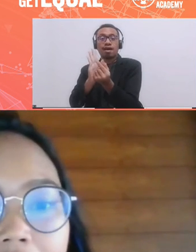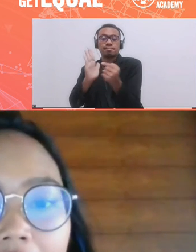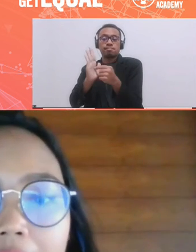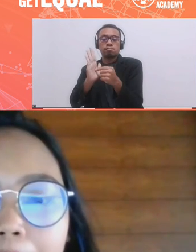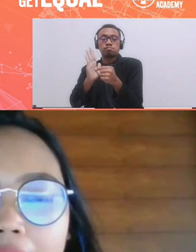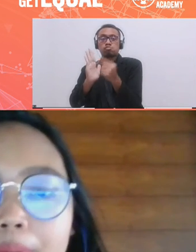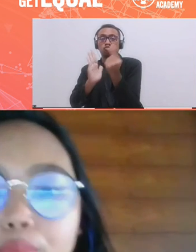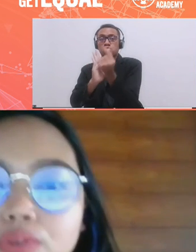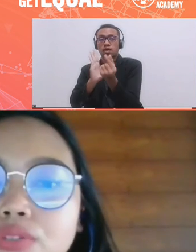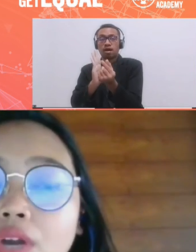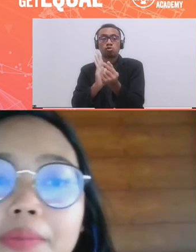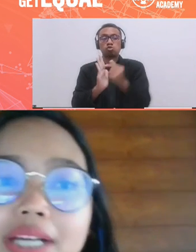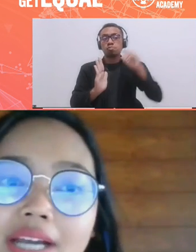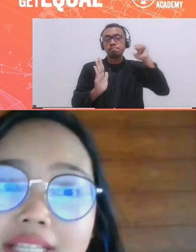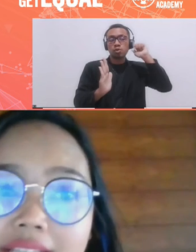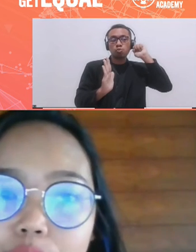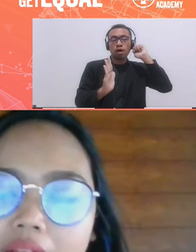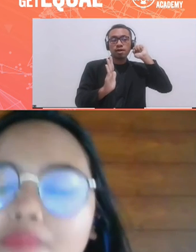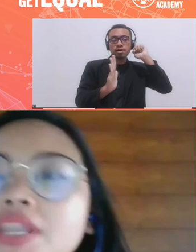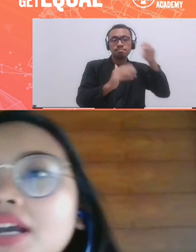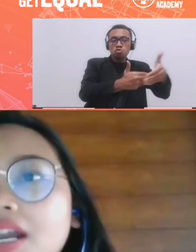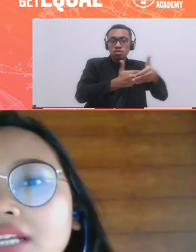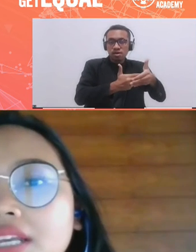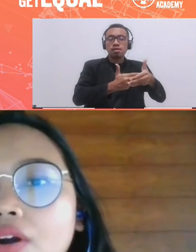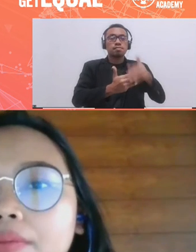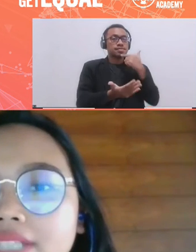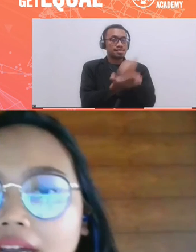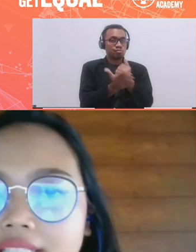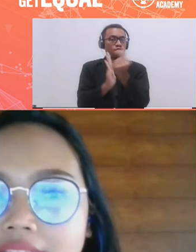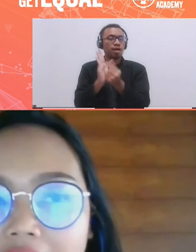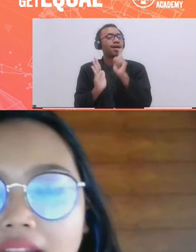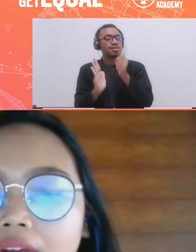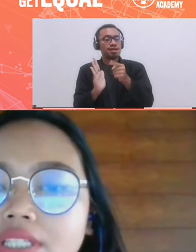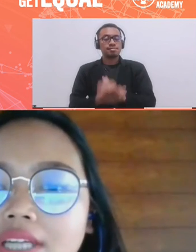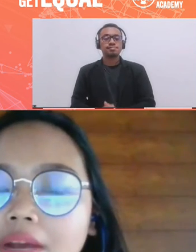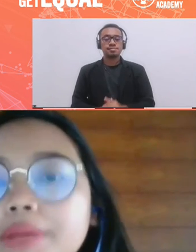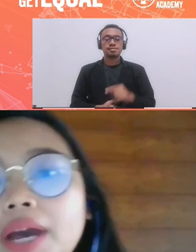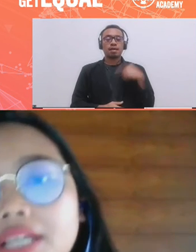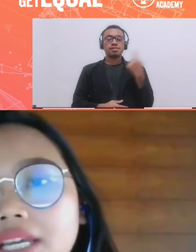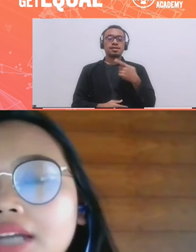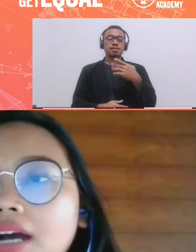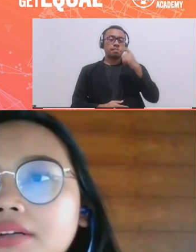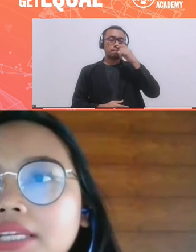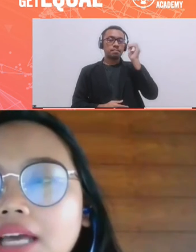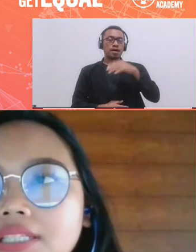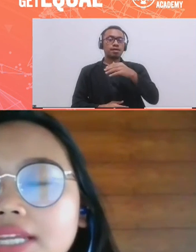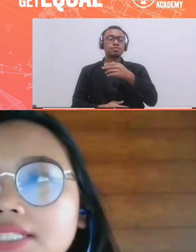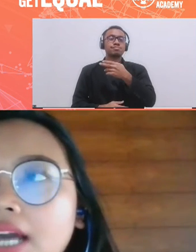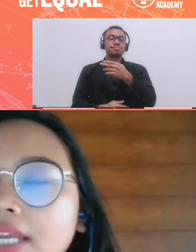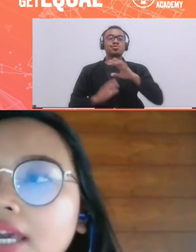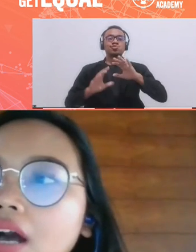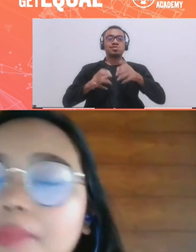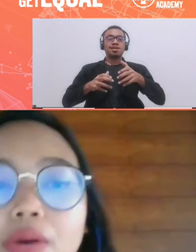perlindungan lebih terhadap perempuan, khususnya korban kekerasan seksual. Karena kita dari Holbeck Jakarta sendiri dan aku secara pribadi, ada kita